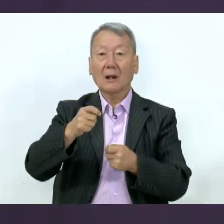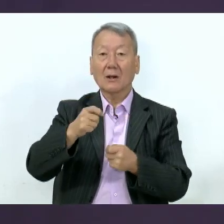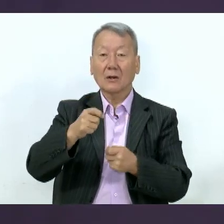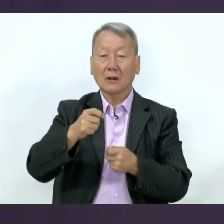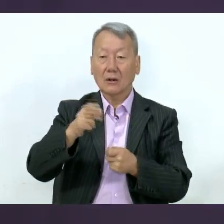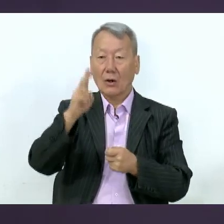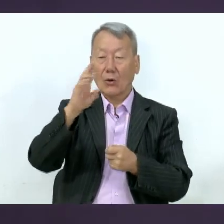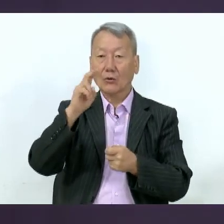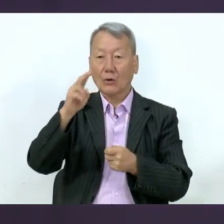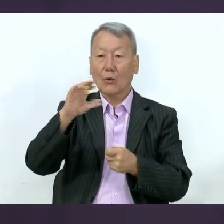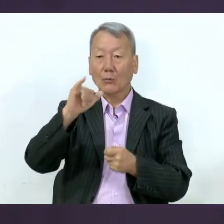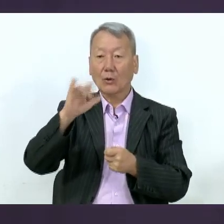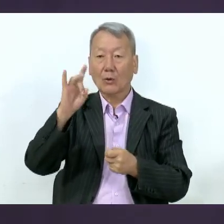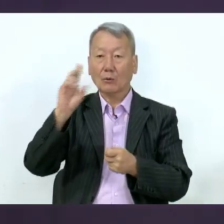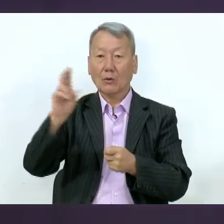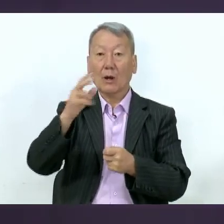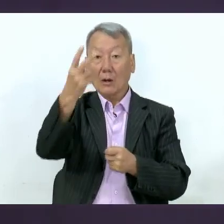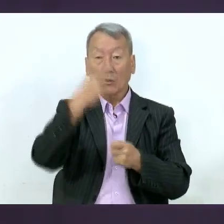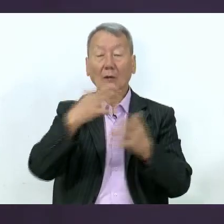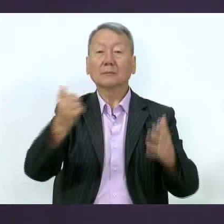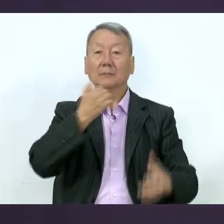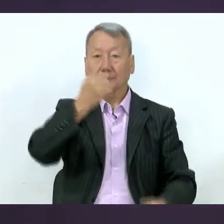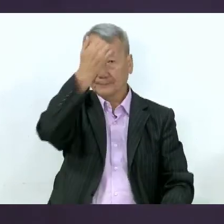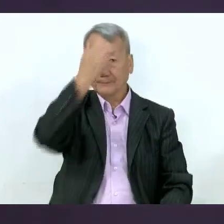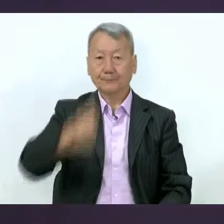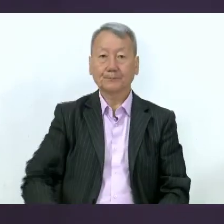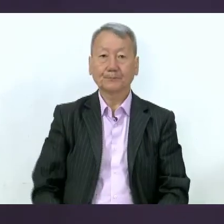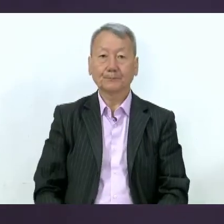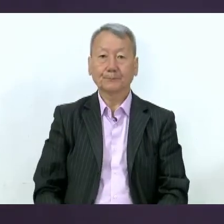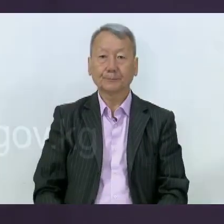Кокучаров Урматбек Курманбекович. Спасибо за внимание.